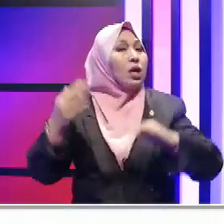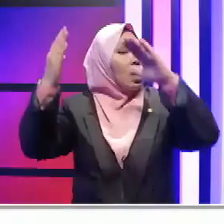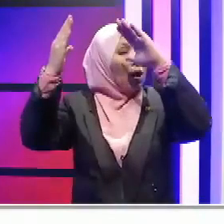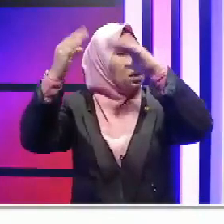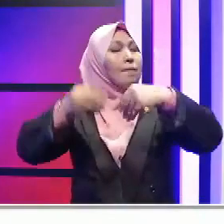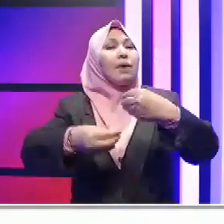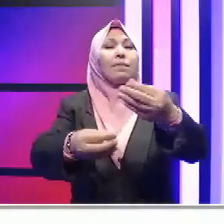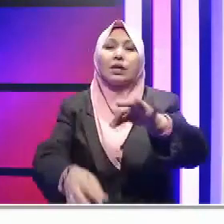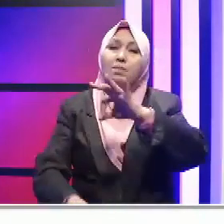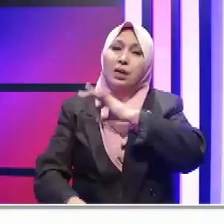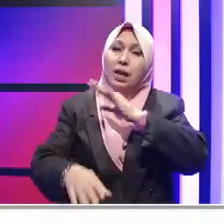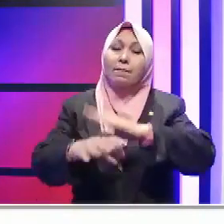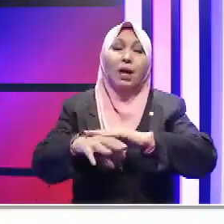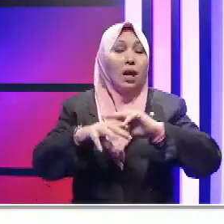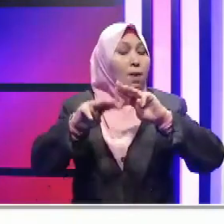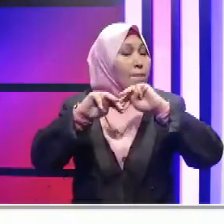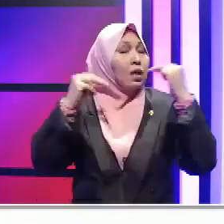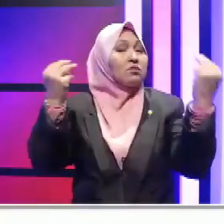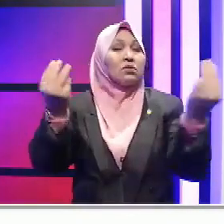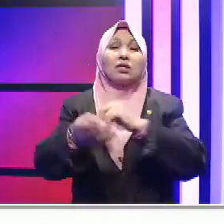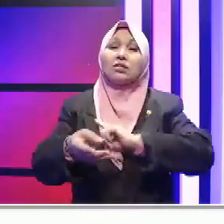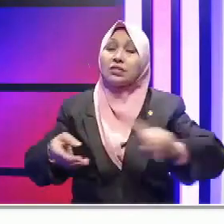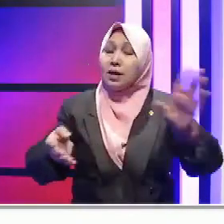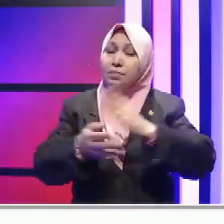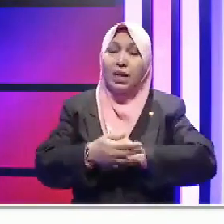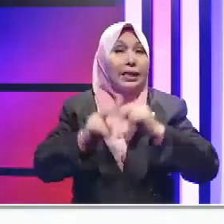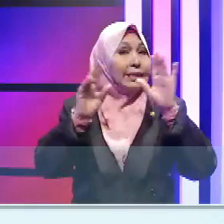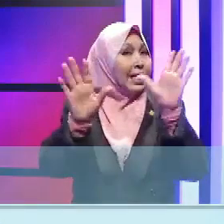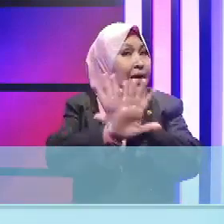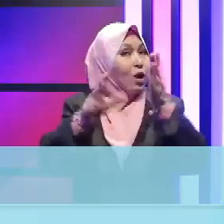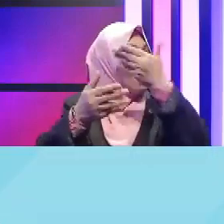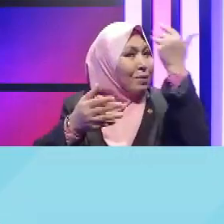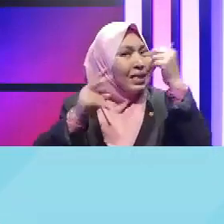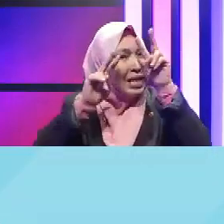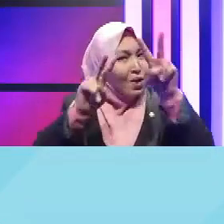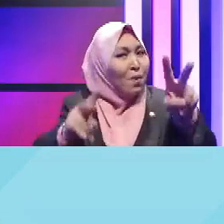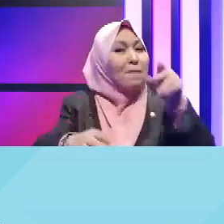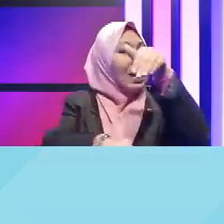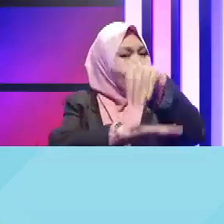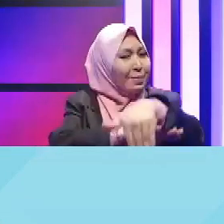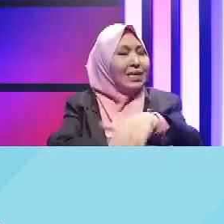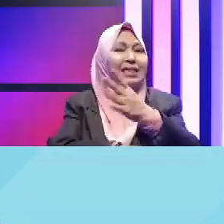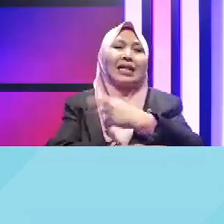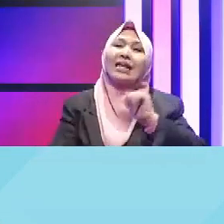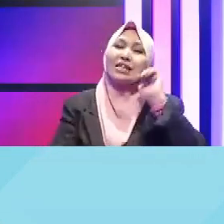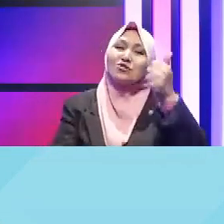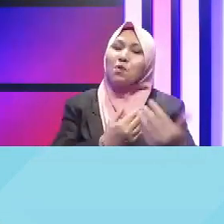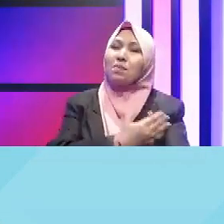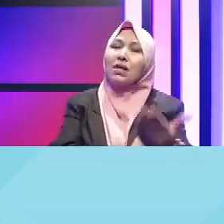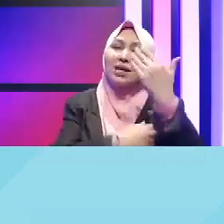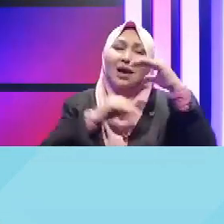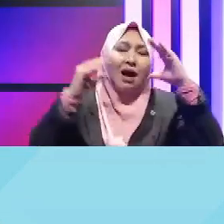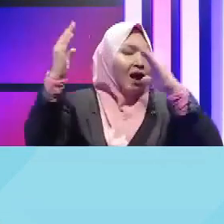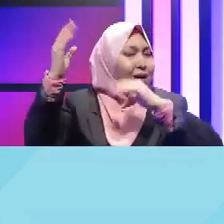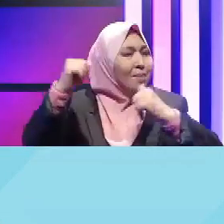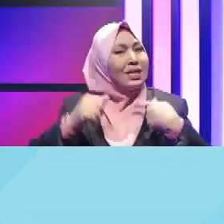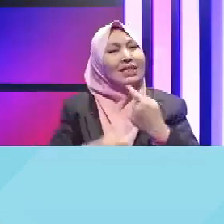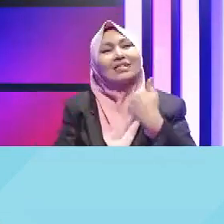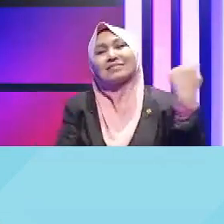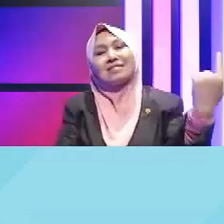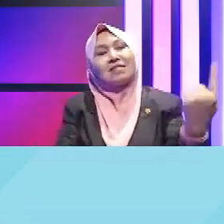memberi manfaat kepada umat dan jangan lupa saksikan ulangan Michael lantai malam minggu esok pagi mudah-mudahan kita sentiasa